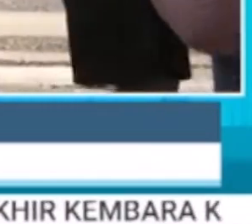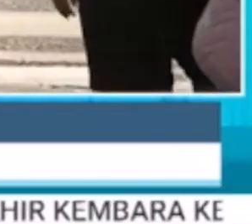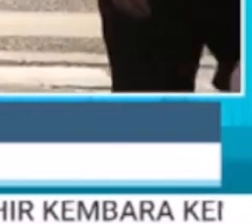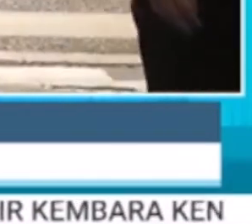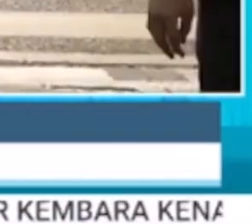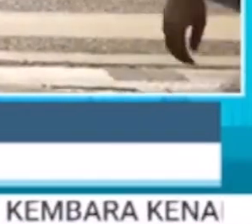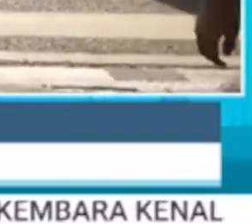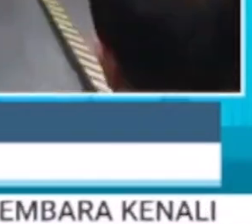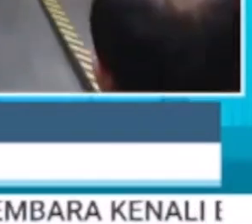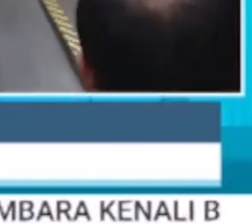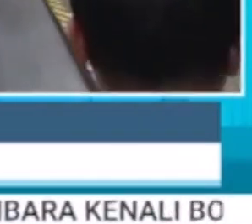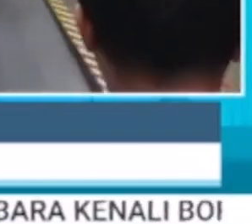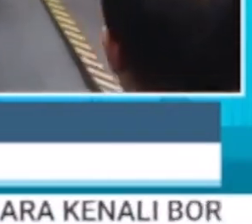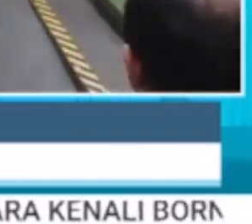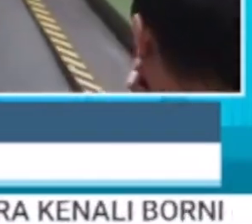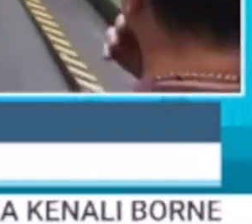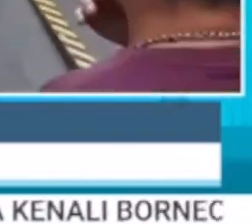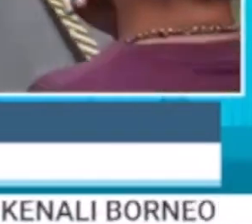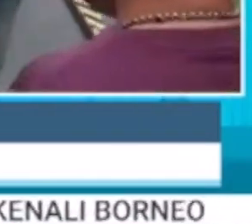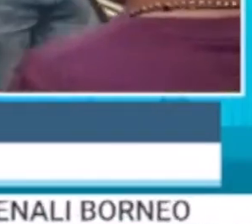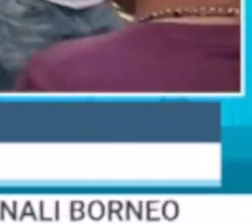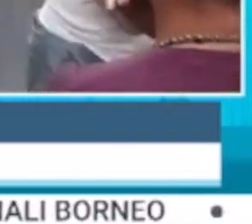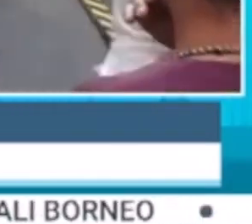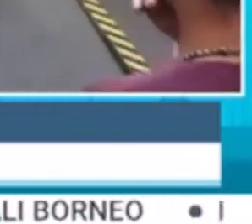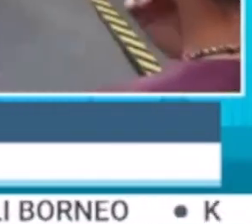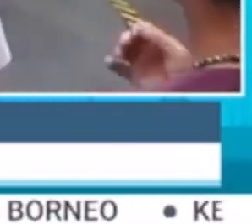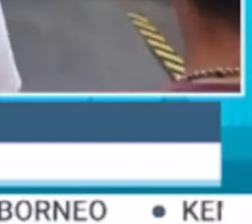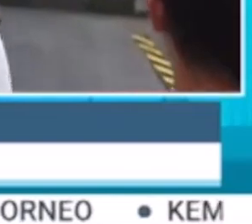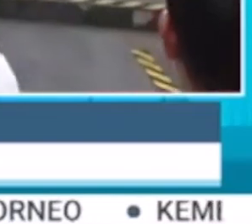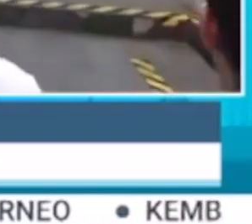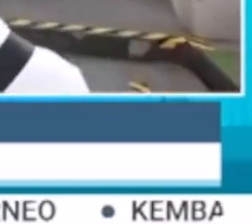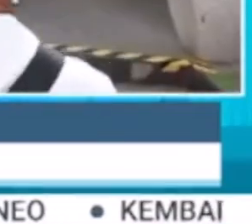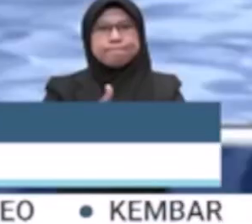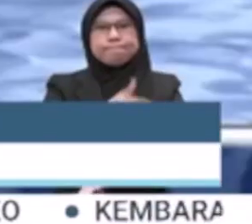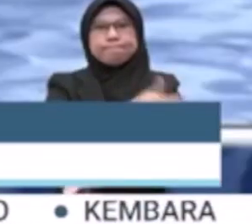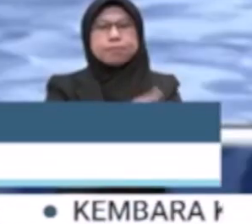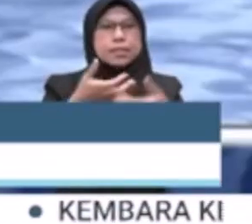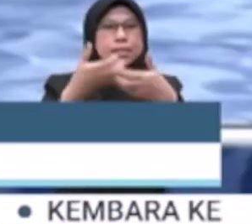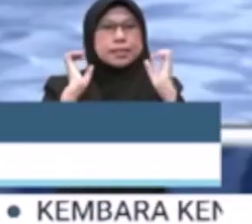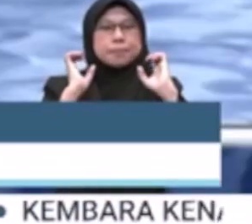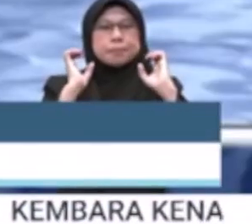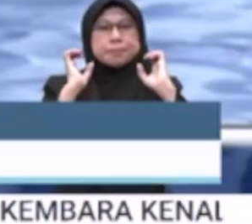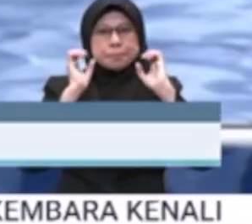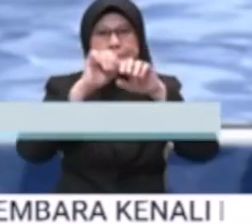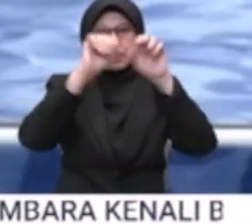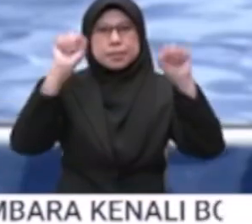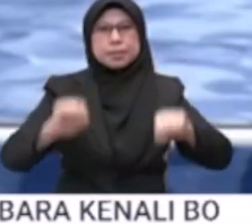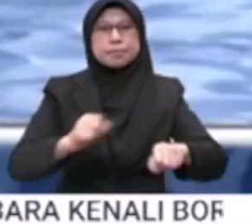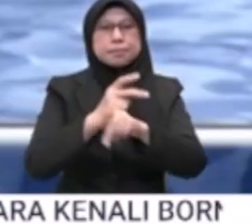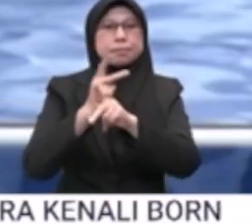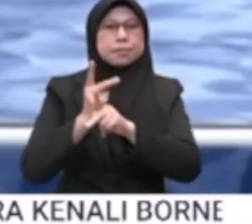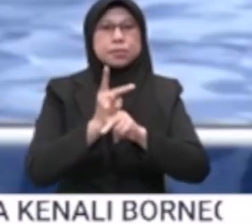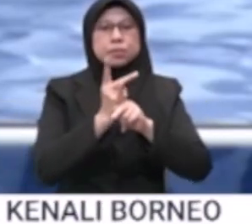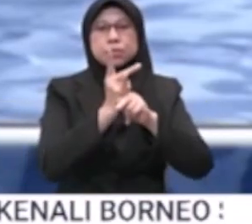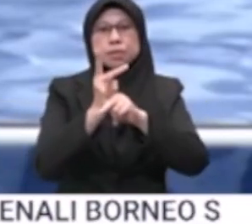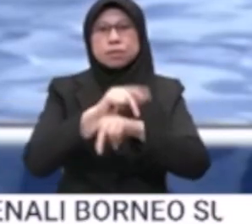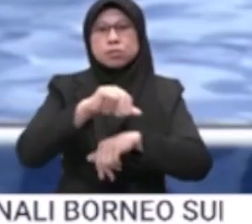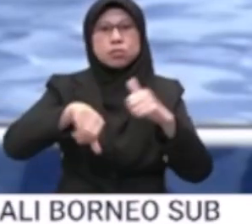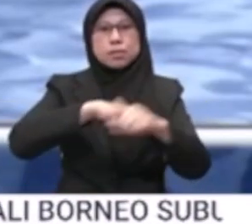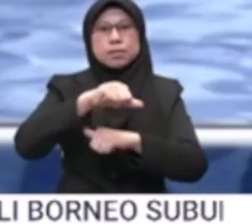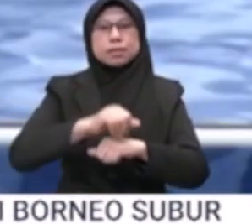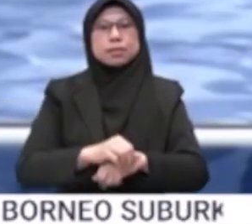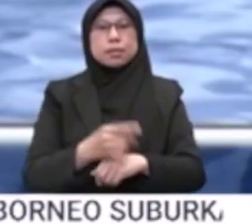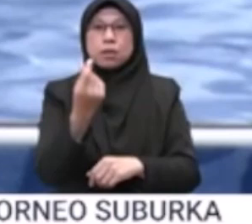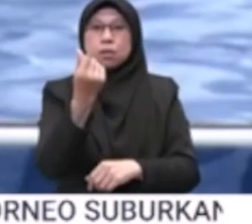potensi untuk mengoptimumkan apa pertumbuhan negeri-negeri ini beliau turut yakin 17 anjakan yang diperkenal